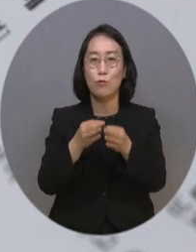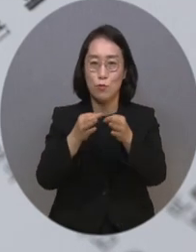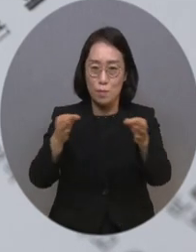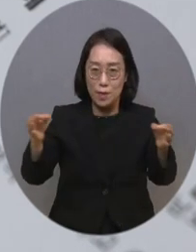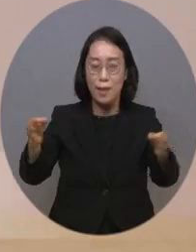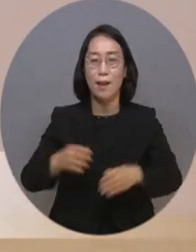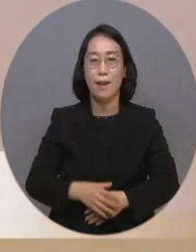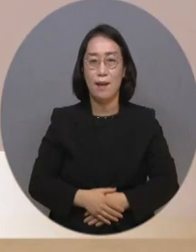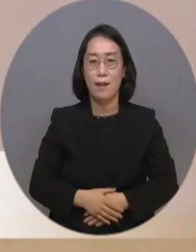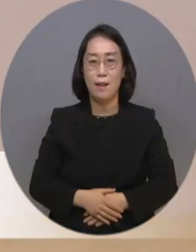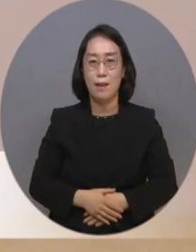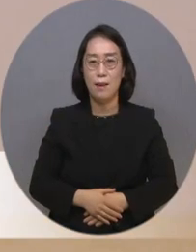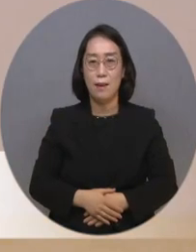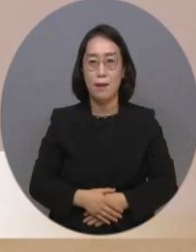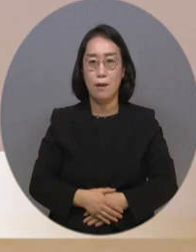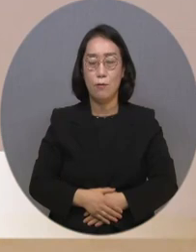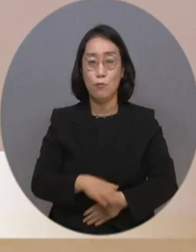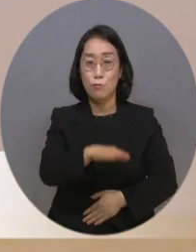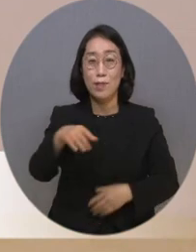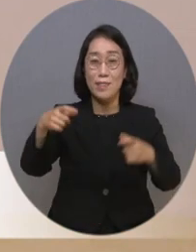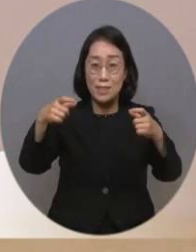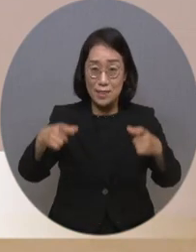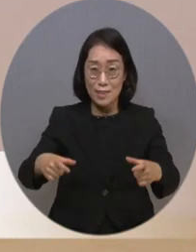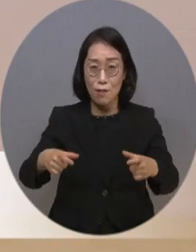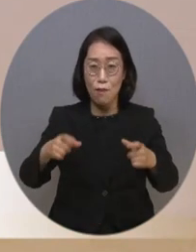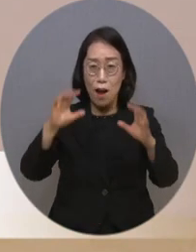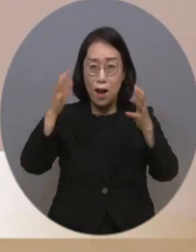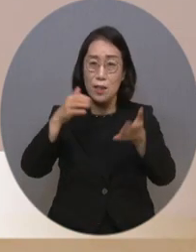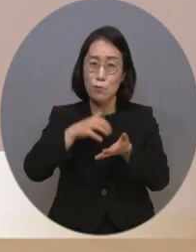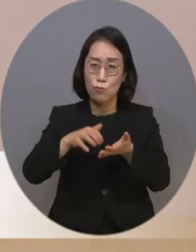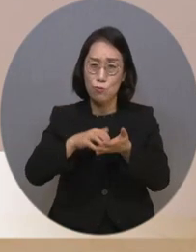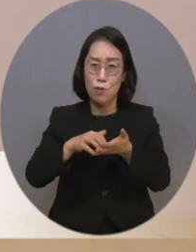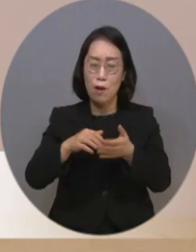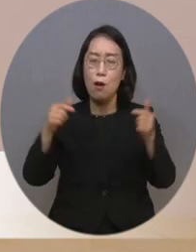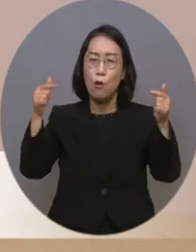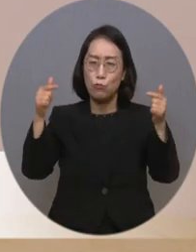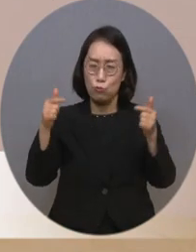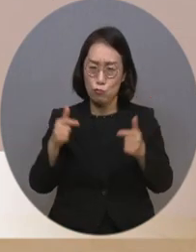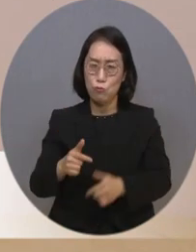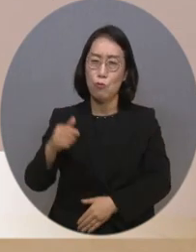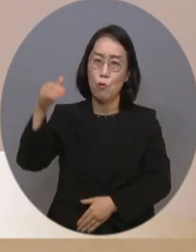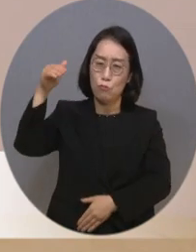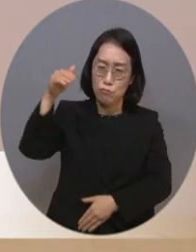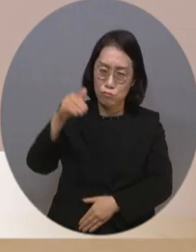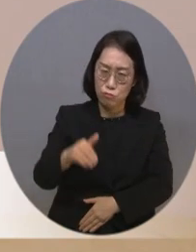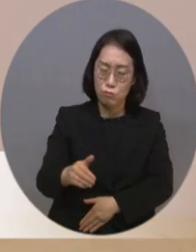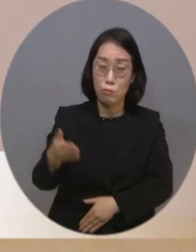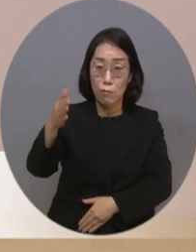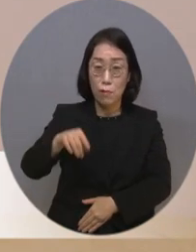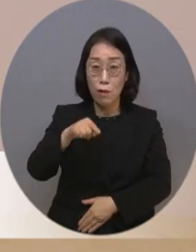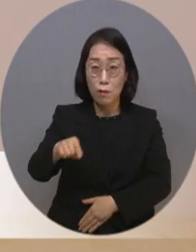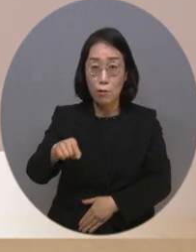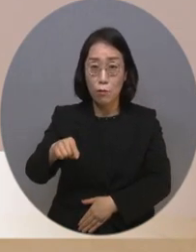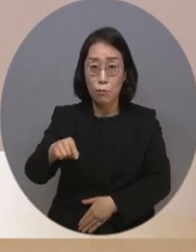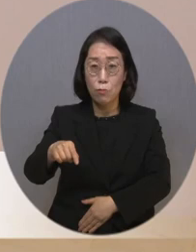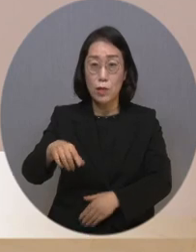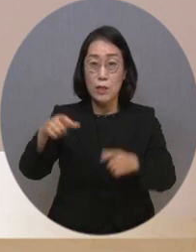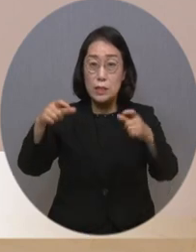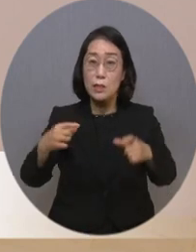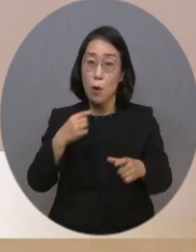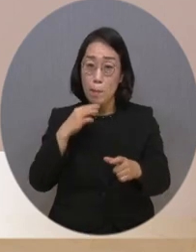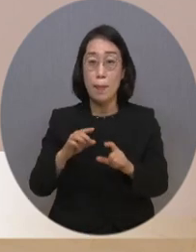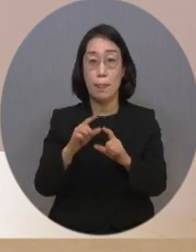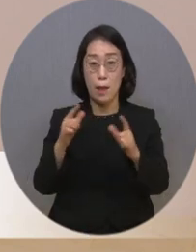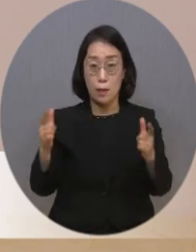확대했습니다. 우리 군의 출생아 수는 매년 줄어들고 있습니다. 그러나 이는 공군만의